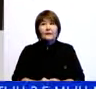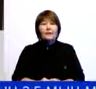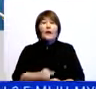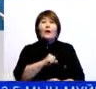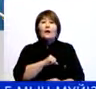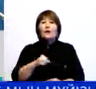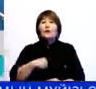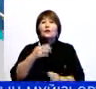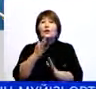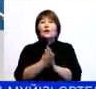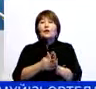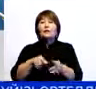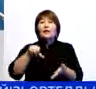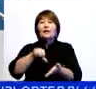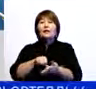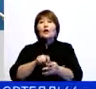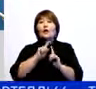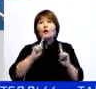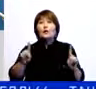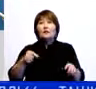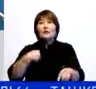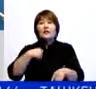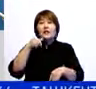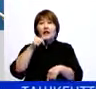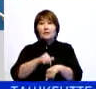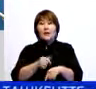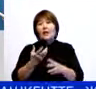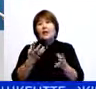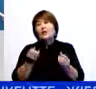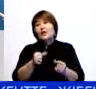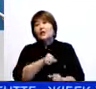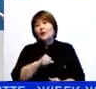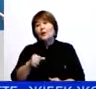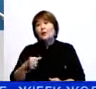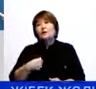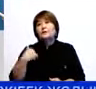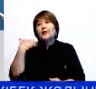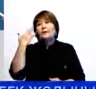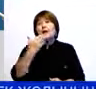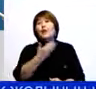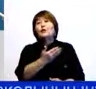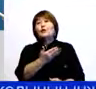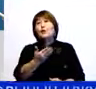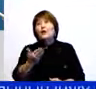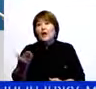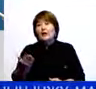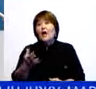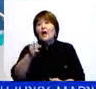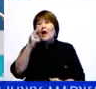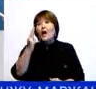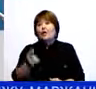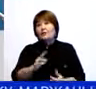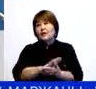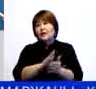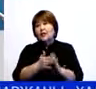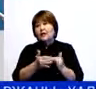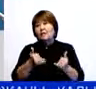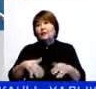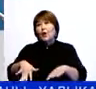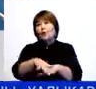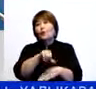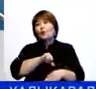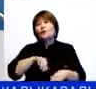ымдау тілінің құдіретінің ерекшелігін байқаймын. Және де өзімнің мақсатым соларды әлеуметтік жағдайда, мына